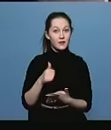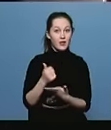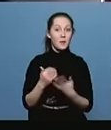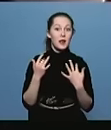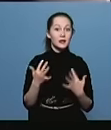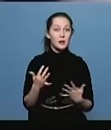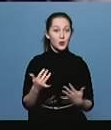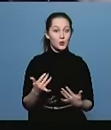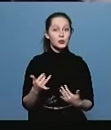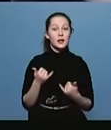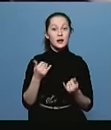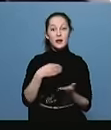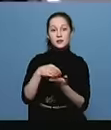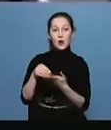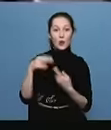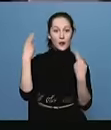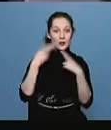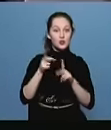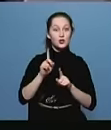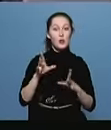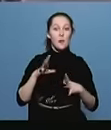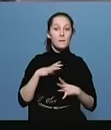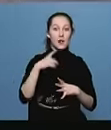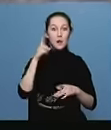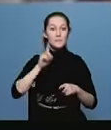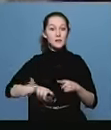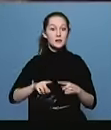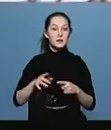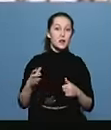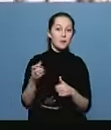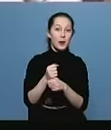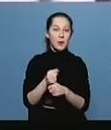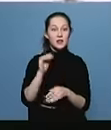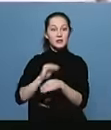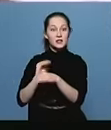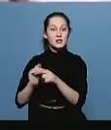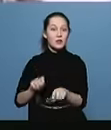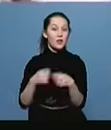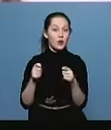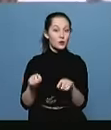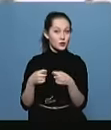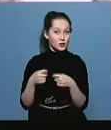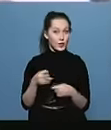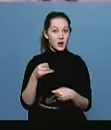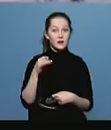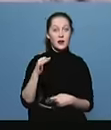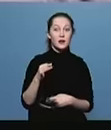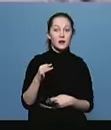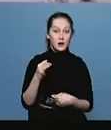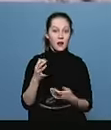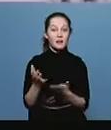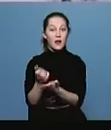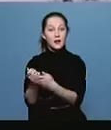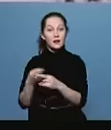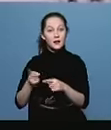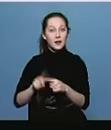на закупку техники, чтобы обеспечить мобильность группы. Это позволит не только фиксировать нарушения, но и быстрее находить самих нарушителей,